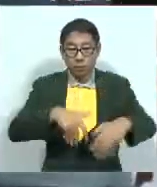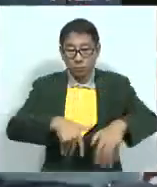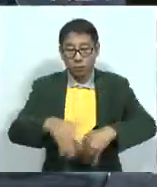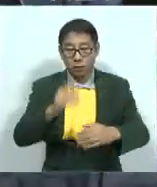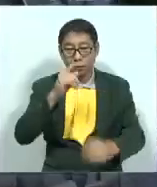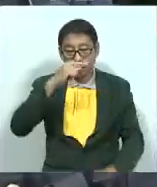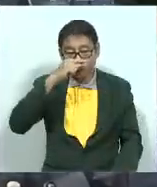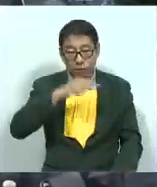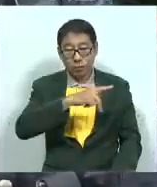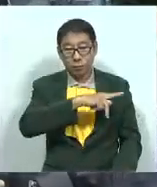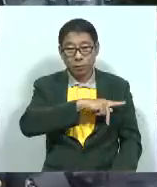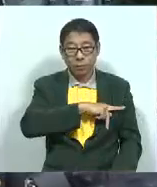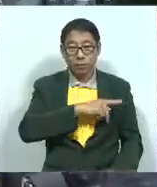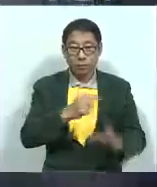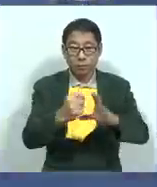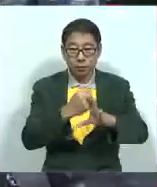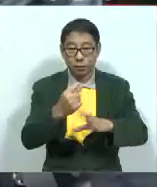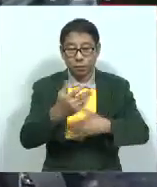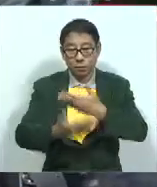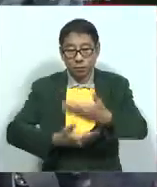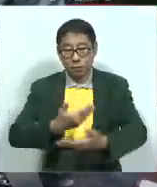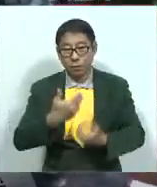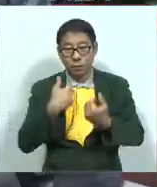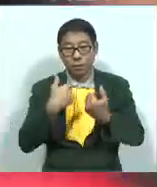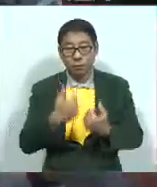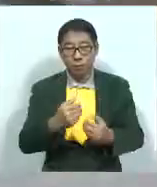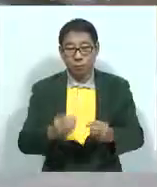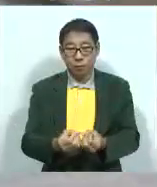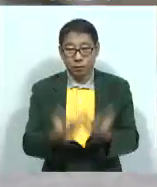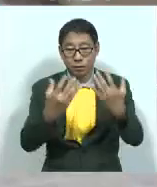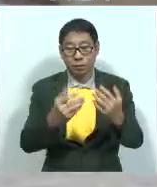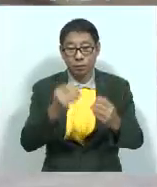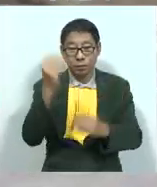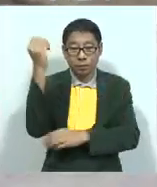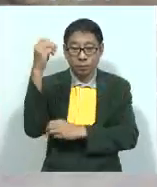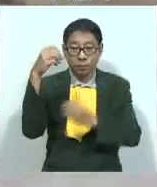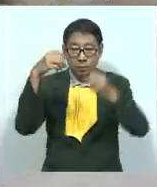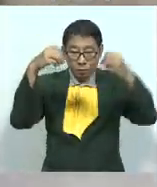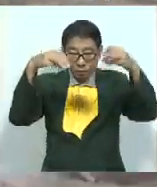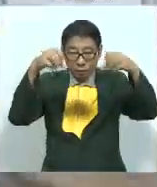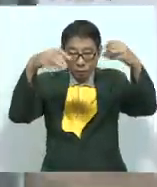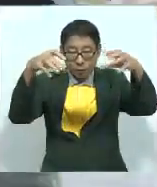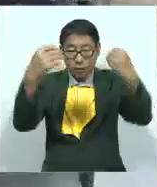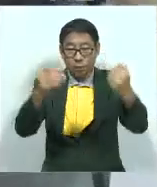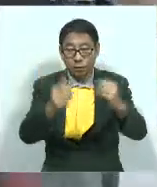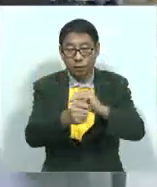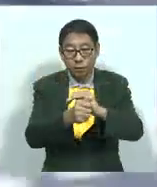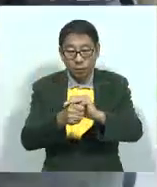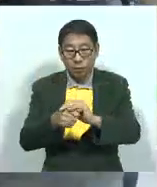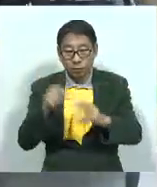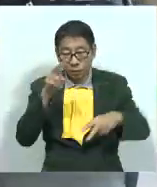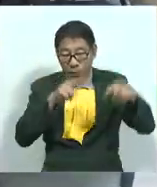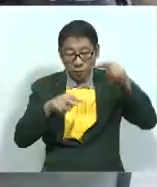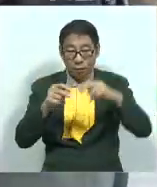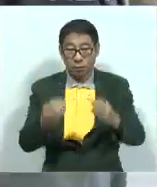นไทยพุทธทั้งที่ตลาดสดย่านการค้ารวมทั้งระเบิดเสาไฟฟ้าเพื่อล่อลวงให้เจ้าหน้าที่เข้าตรวจสอบแ